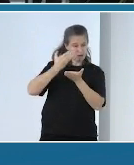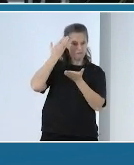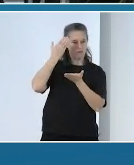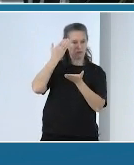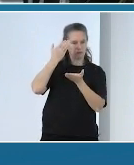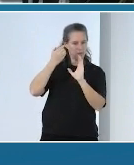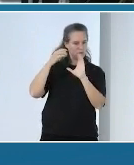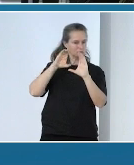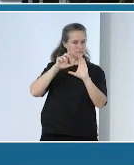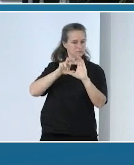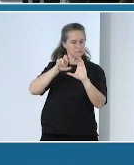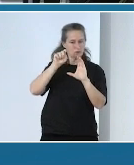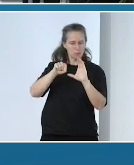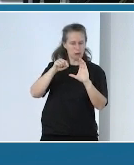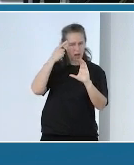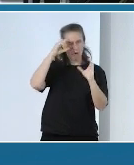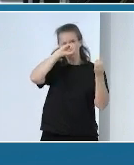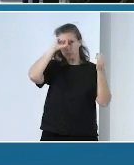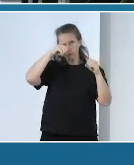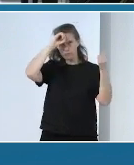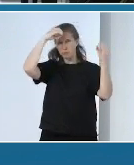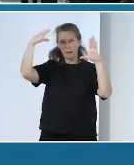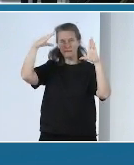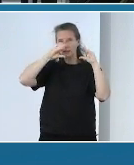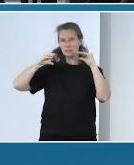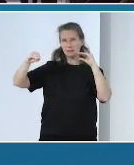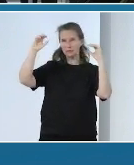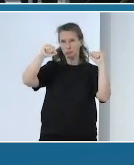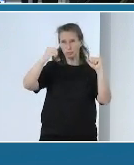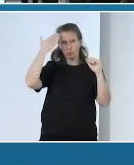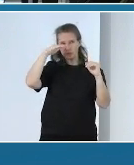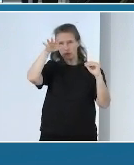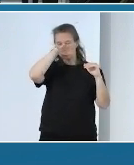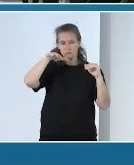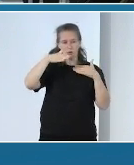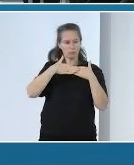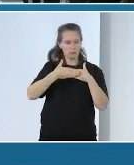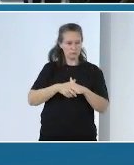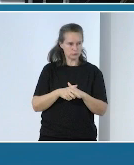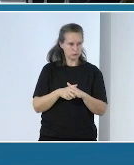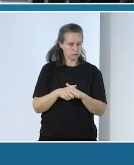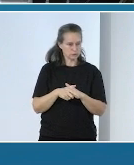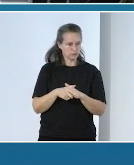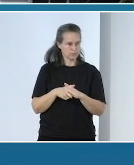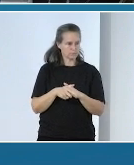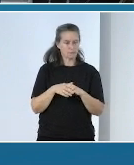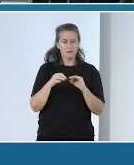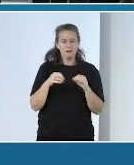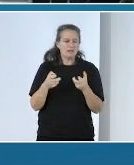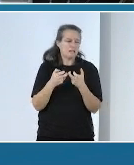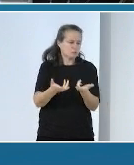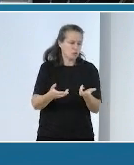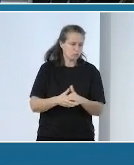pariétal postérieur qu'on peut se représenter l'espace autour de nous, qui est proche de nous. C'est juste un